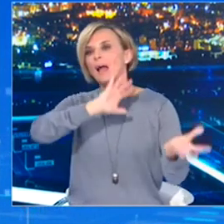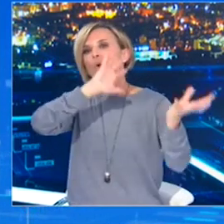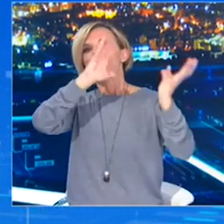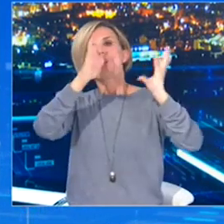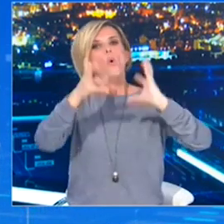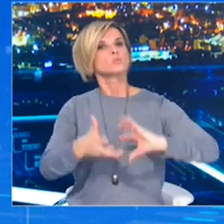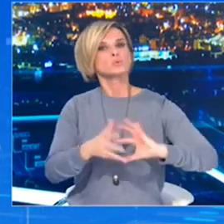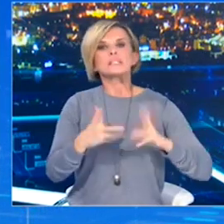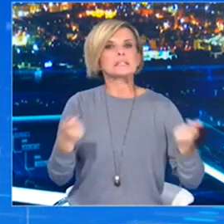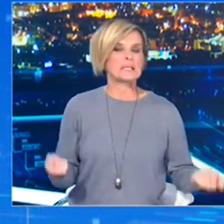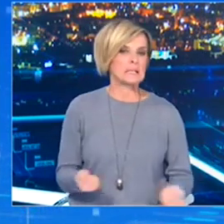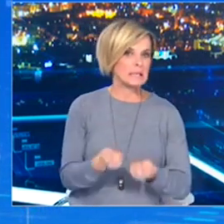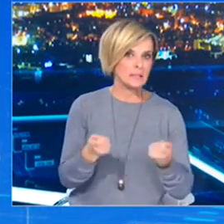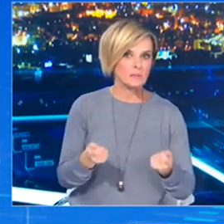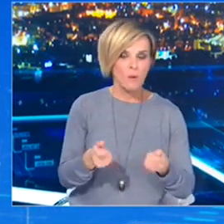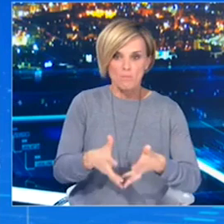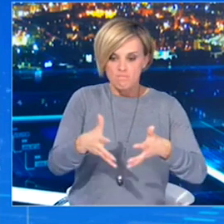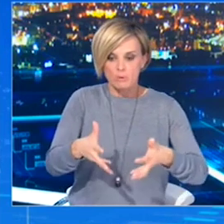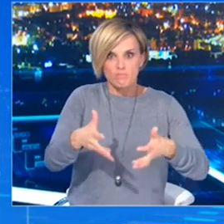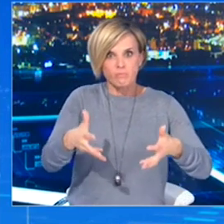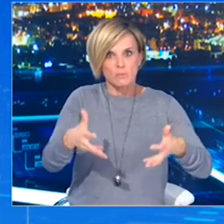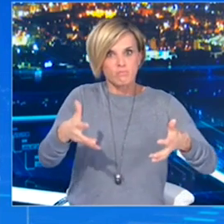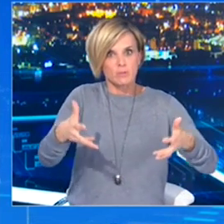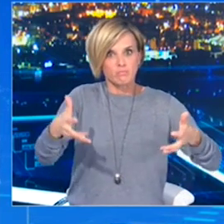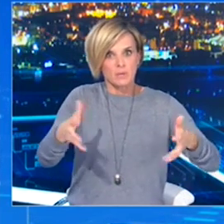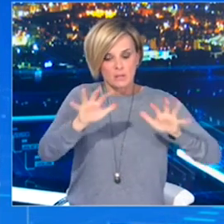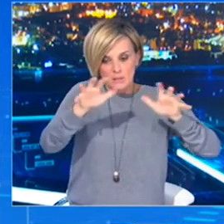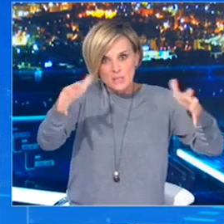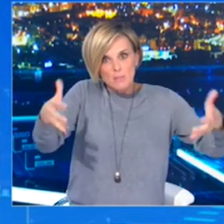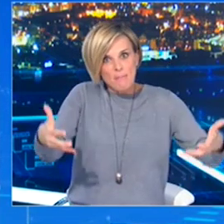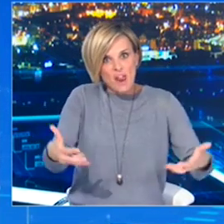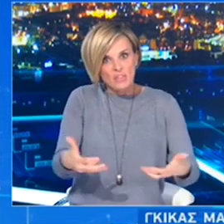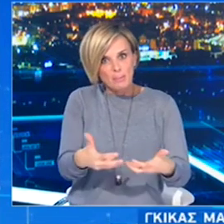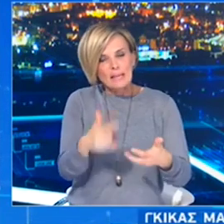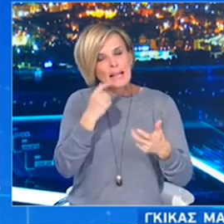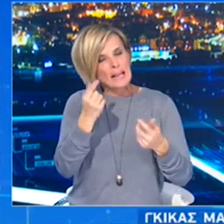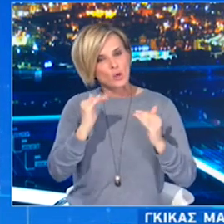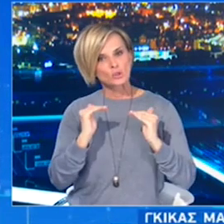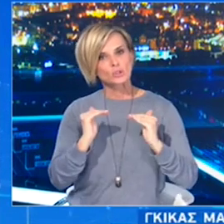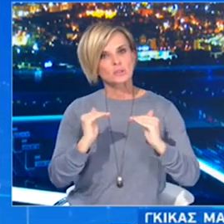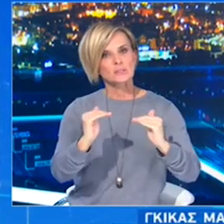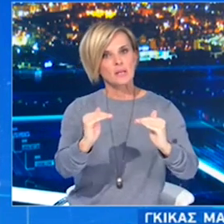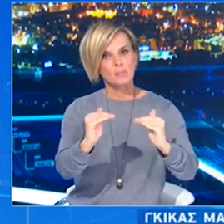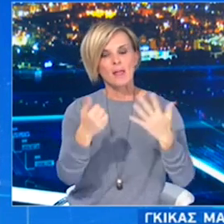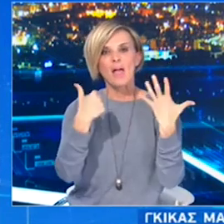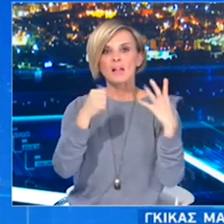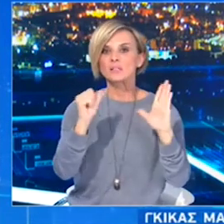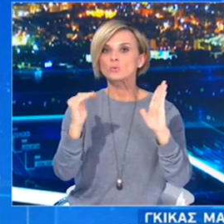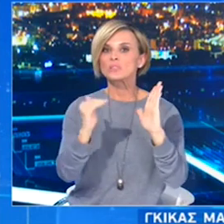Ο ρυθμός επέκτασης της πανδημίας παραμένει σταθερός με περίπου 600.000 διαγνώσεις ανά ημέρα.